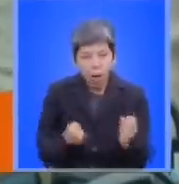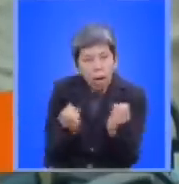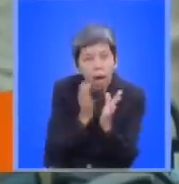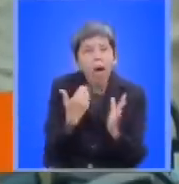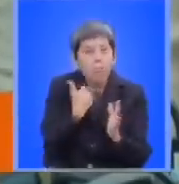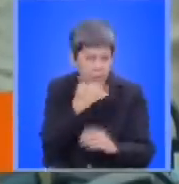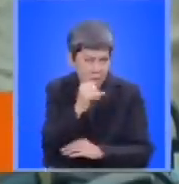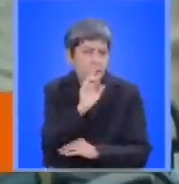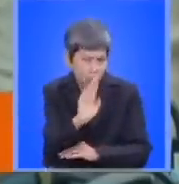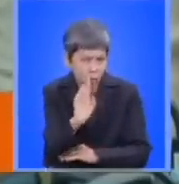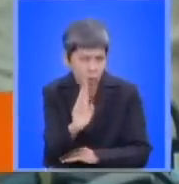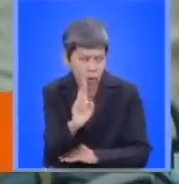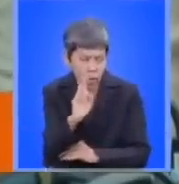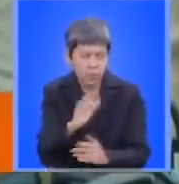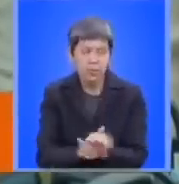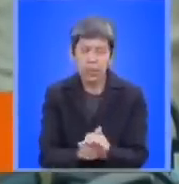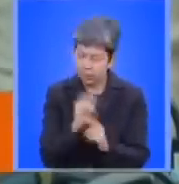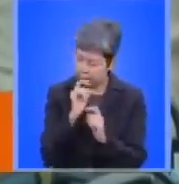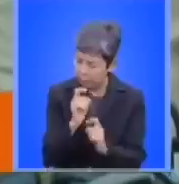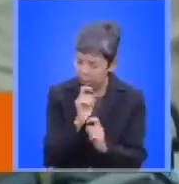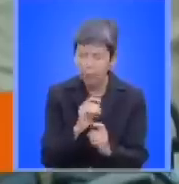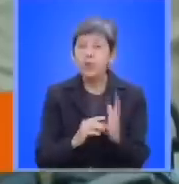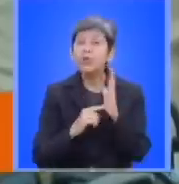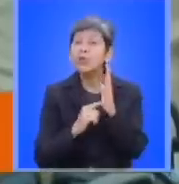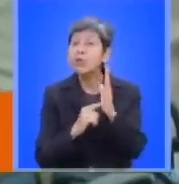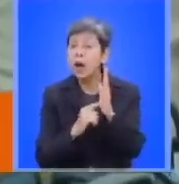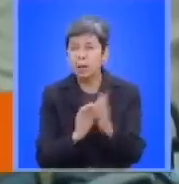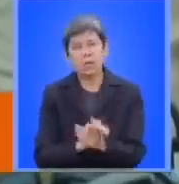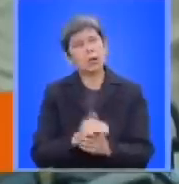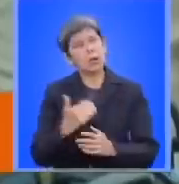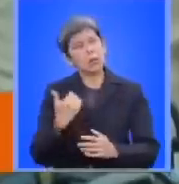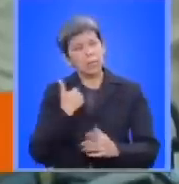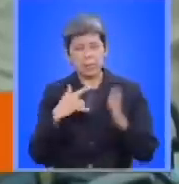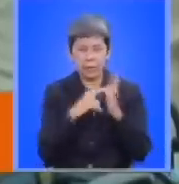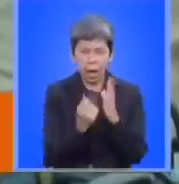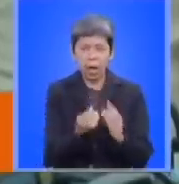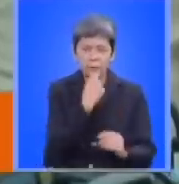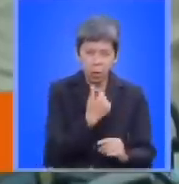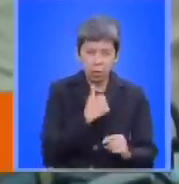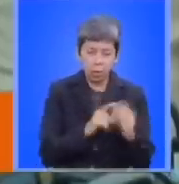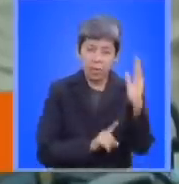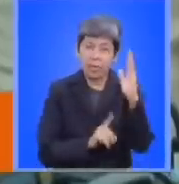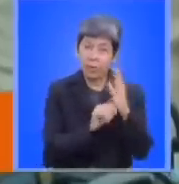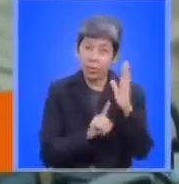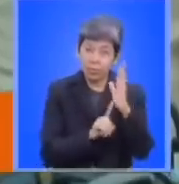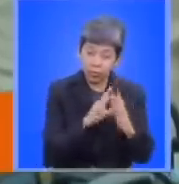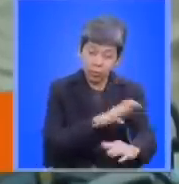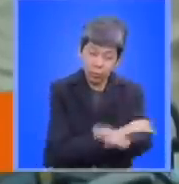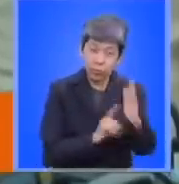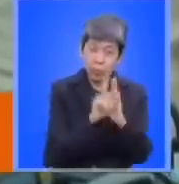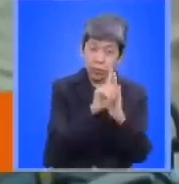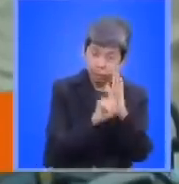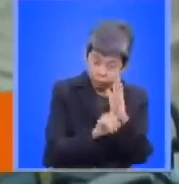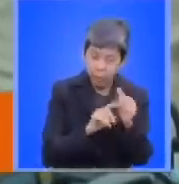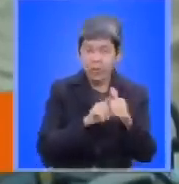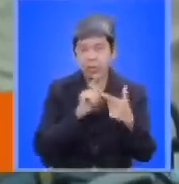ดขึ้นร่วมด้วยได้ซึ่งเป็นเรื่องอันตรายนะครับเช่นอาจจะมียาหลายๆตัวเช่นยาลดความดันยารักษาโรคหัวใจ